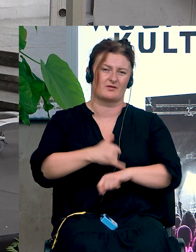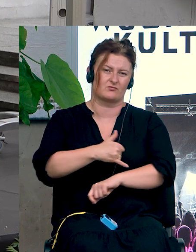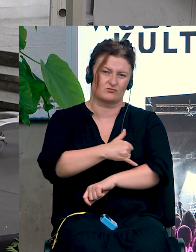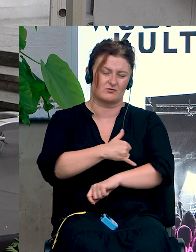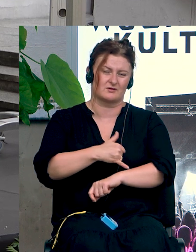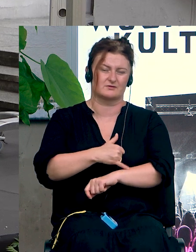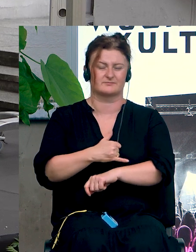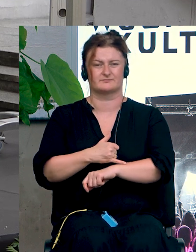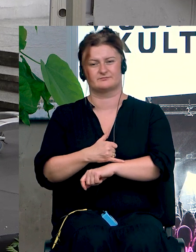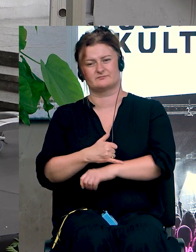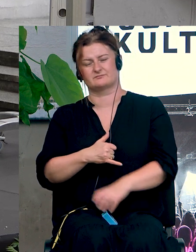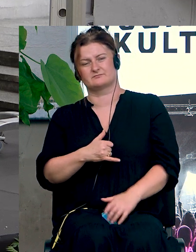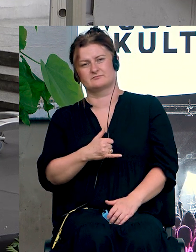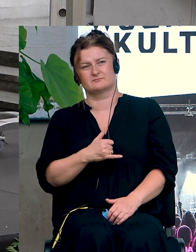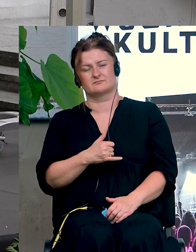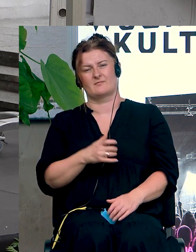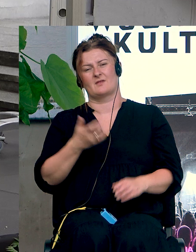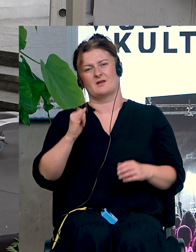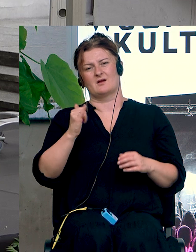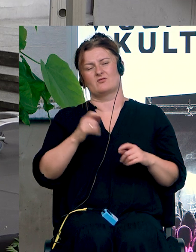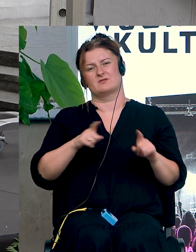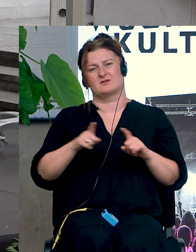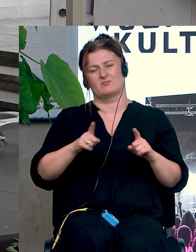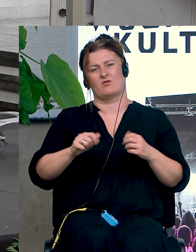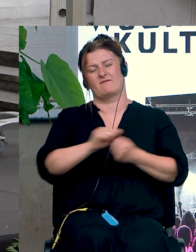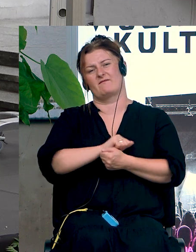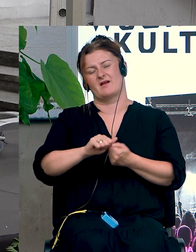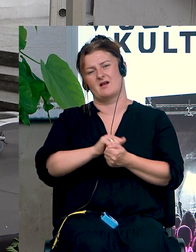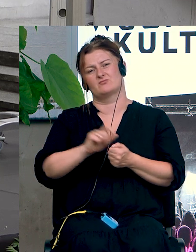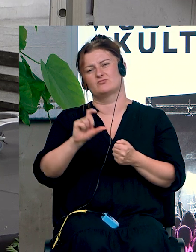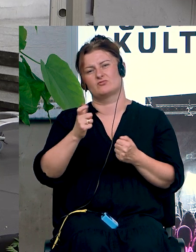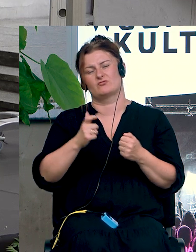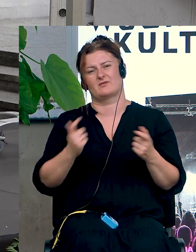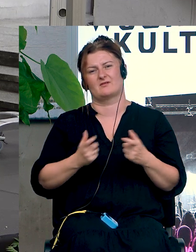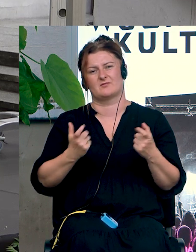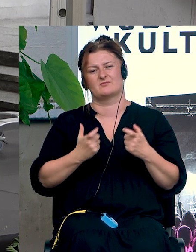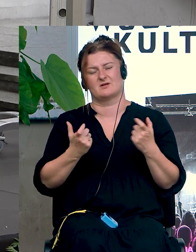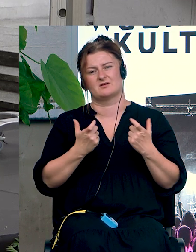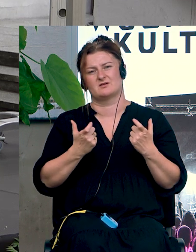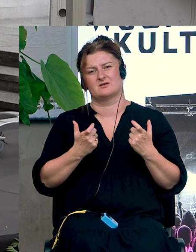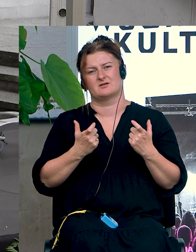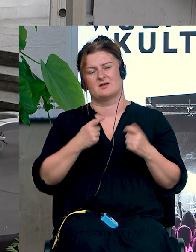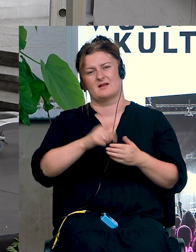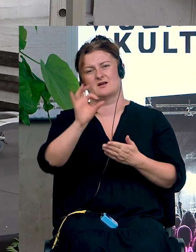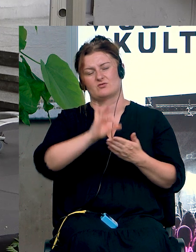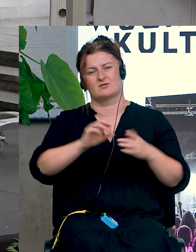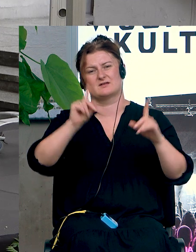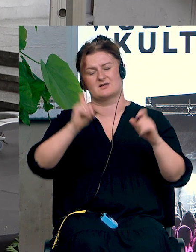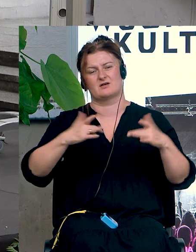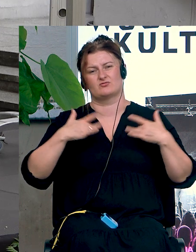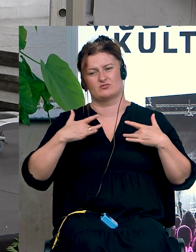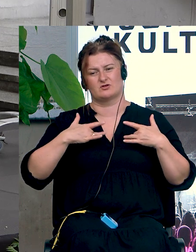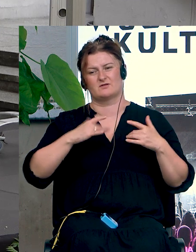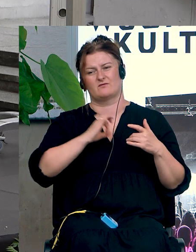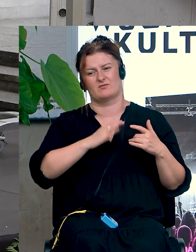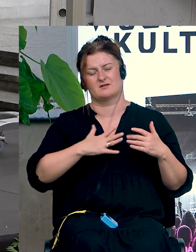боротьби з чимось важким і складним. Тобто ці малюнки дістали таке своє особисте окреме життя від книжки, дуже важливі. Вона саме